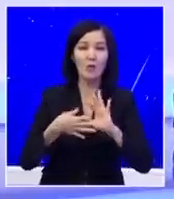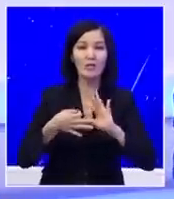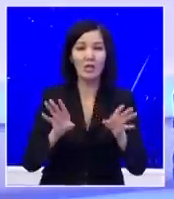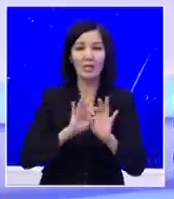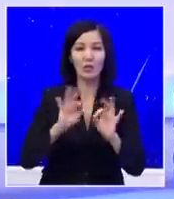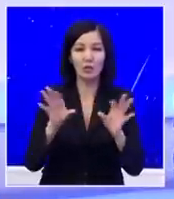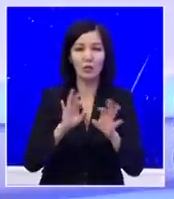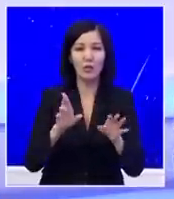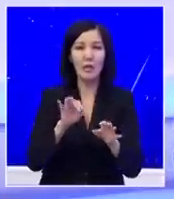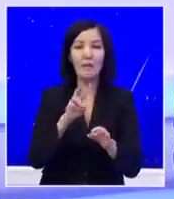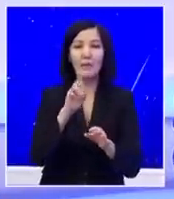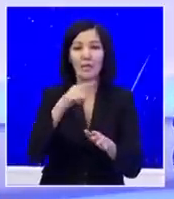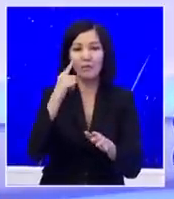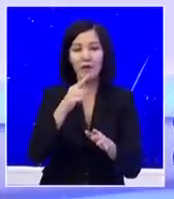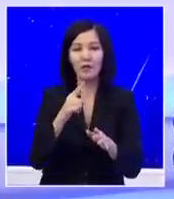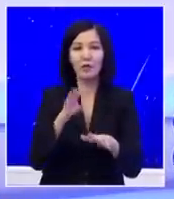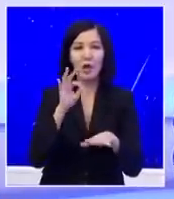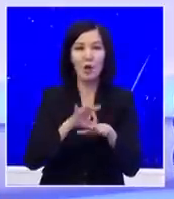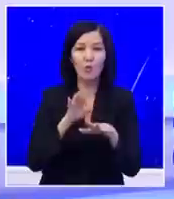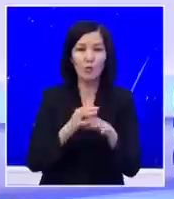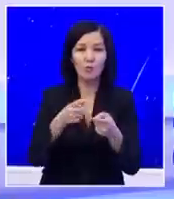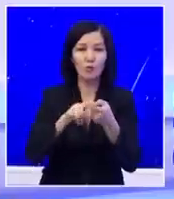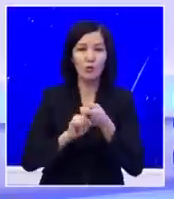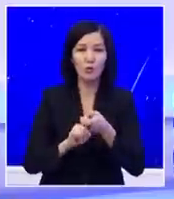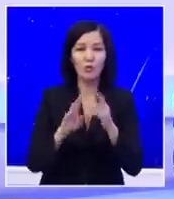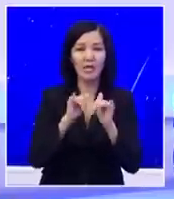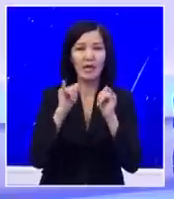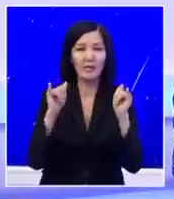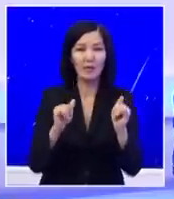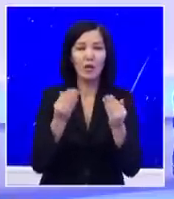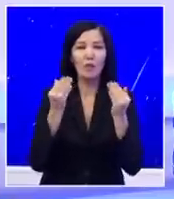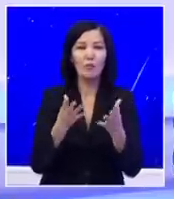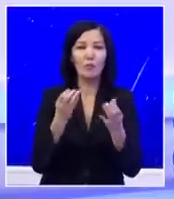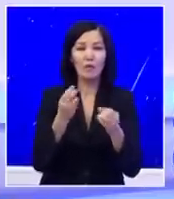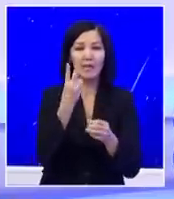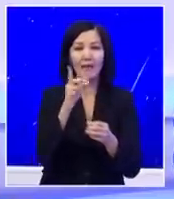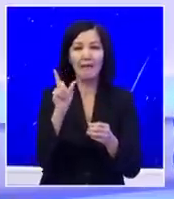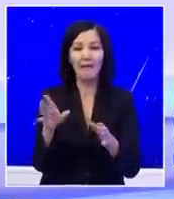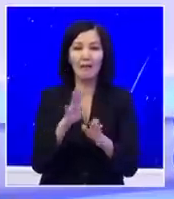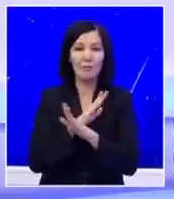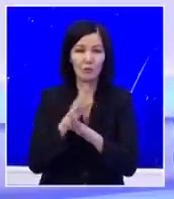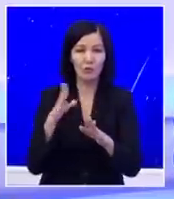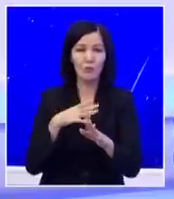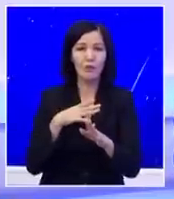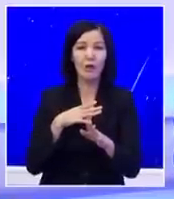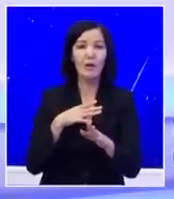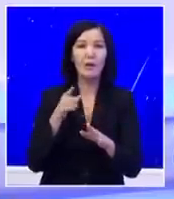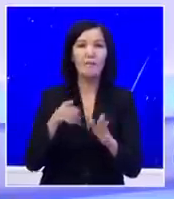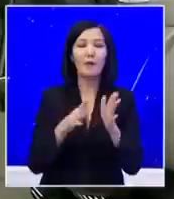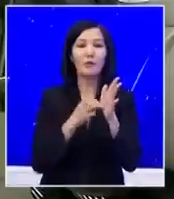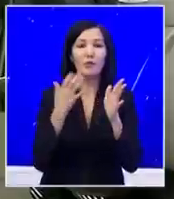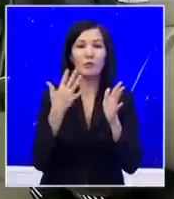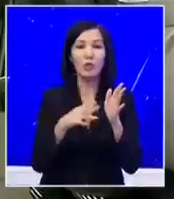түсіндірді. Елжан Біртановтың айтуынша, тәж ауруын жұқтырушылар саны артып келеді. Бүгін тағы да екі адам көз жұмды. Олардың